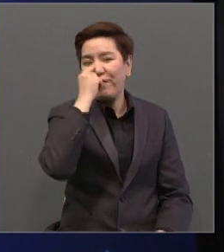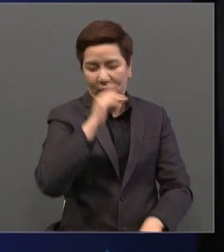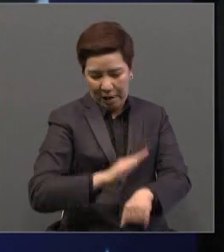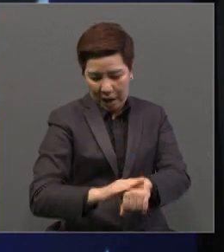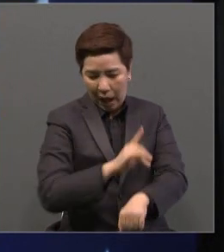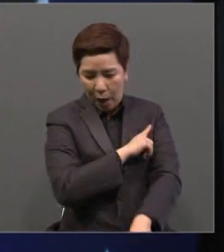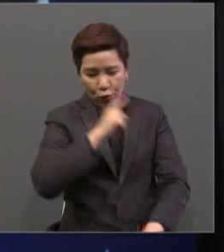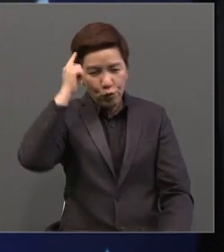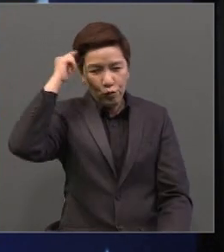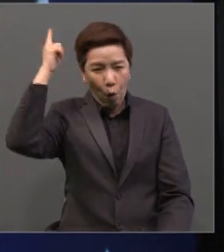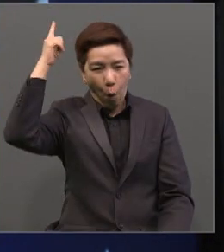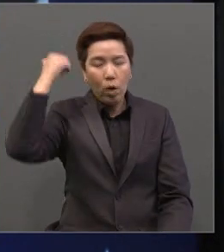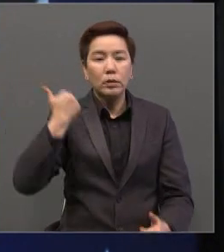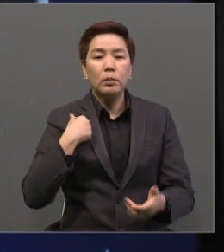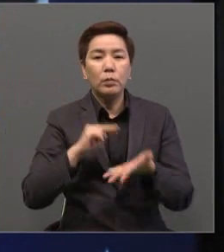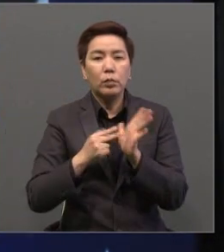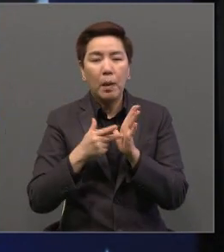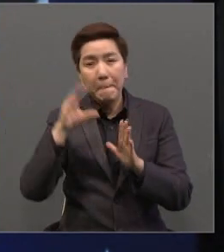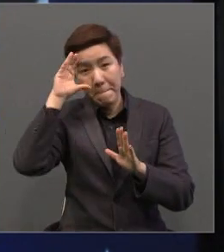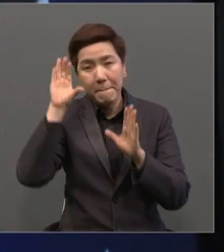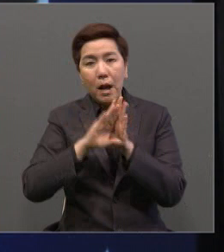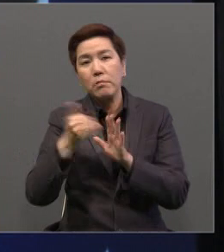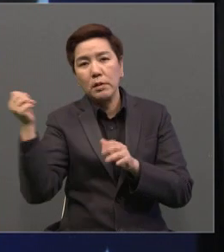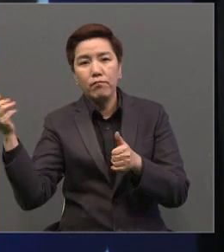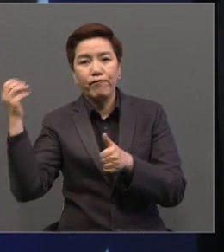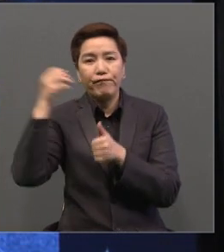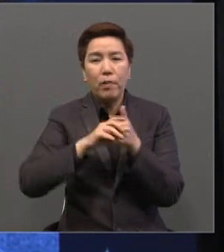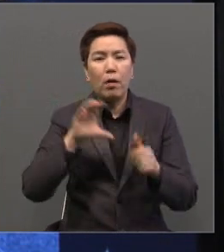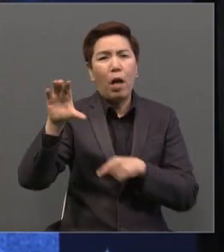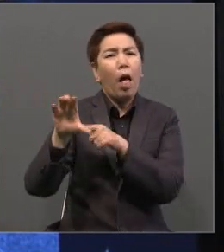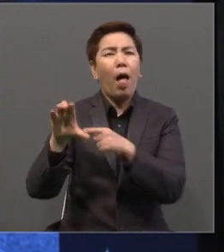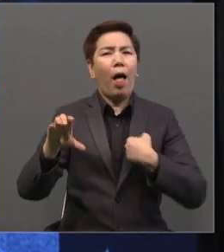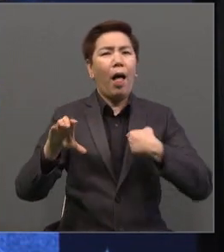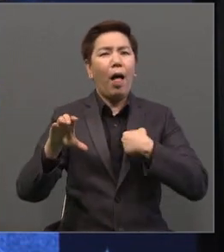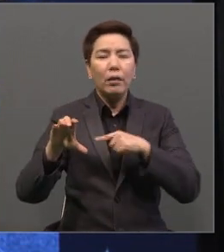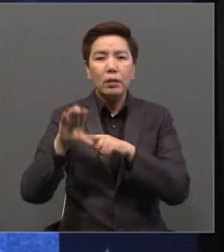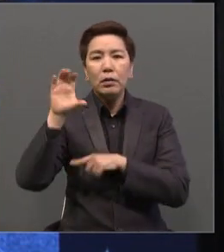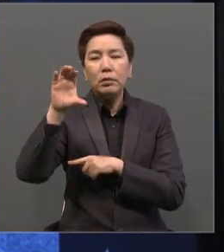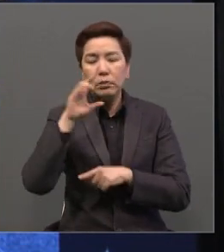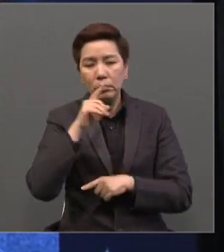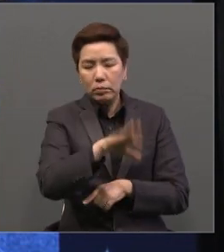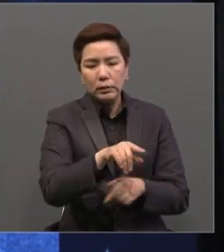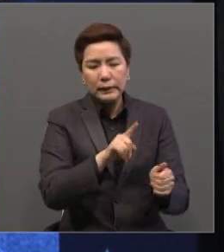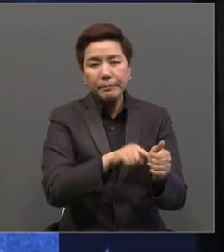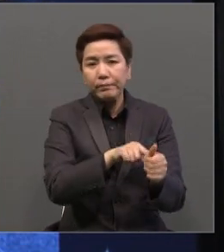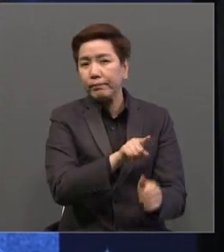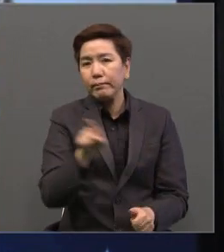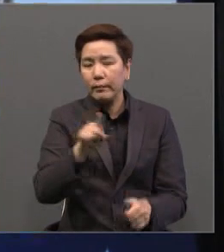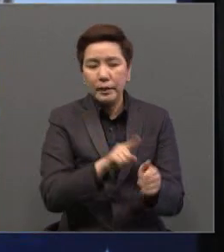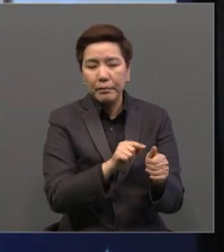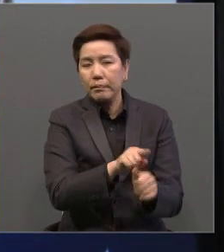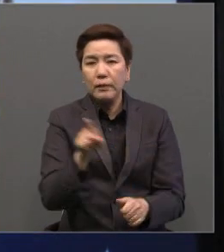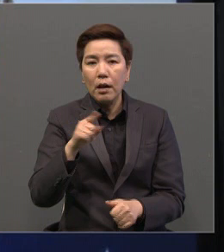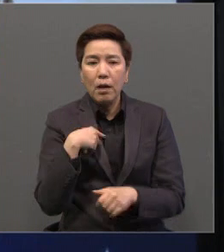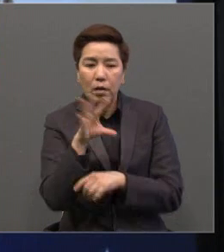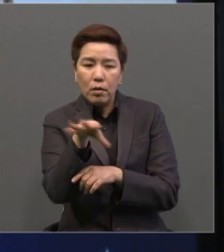ผิวขาวผมทองนะก็เอารูปคนอื่นมั่วมาบอกว่าเป็นตัวเองแล้วก็หาเหยื่อเข้าไปจีบใช้กลอุบายห